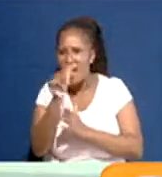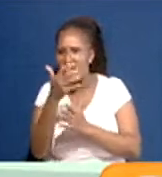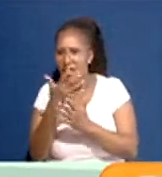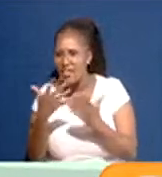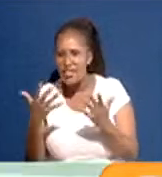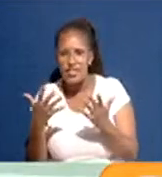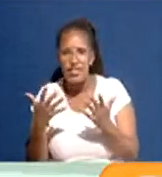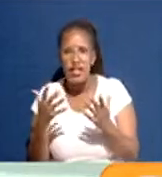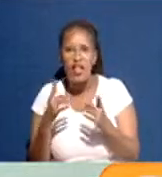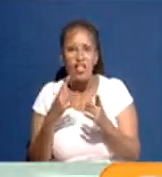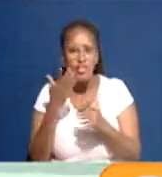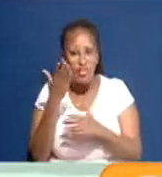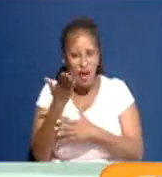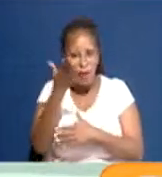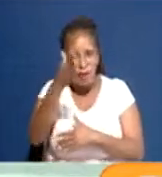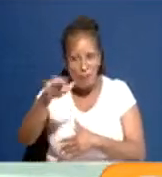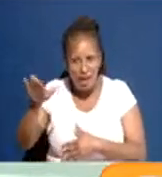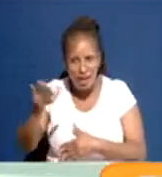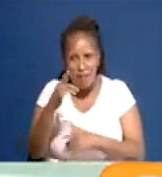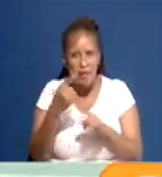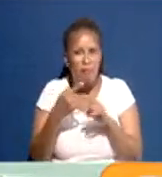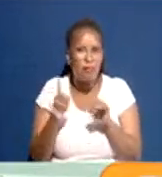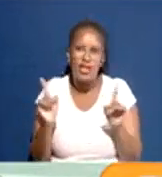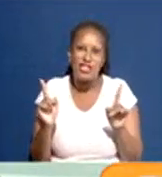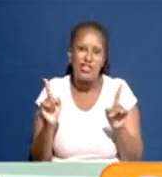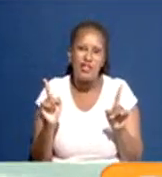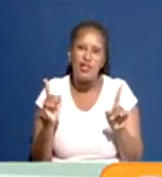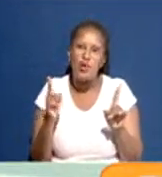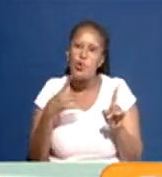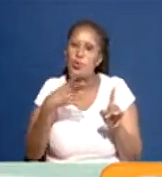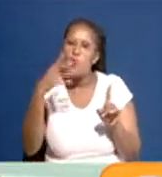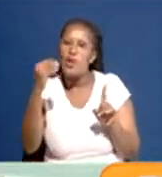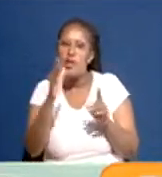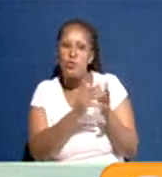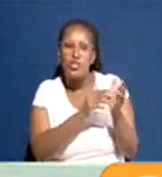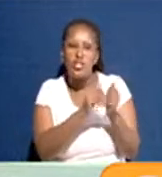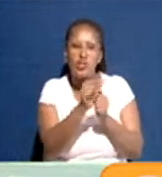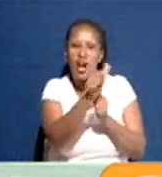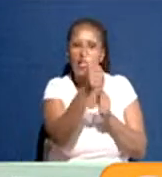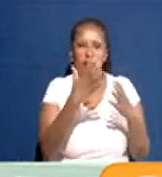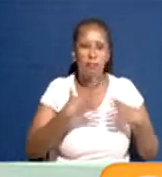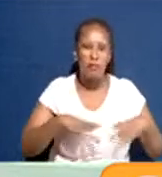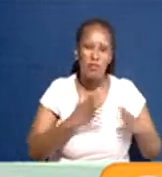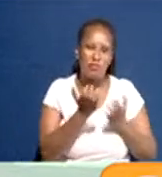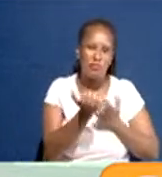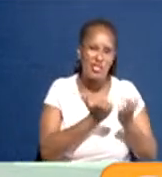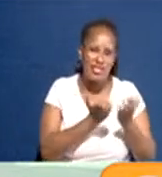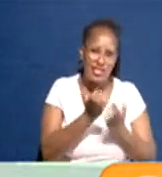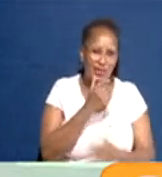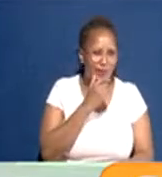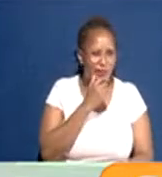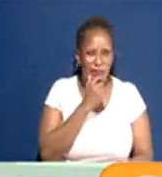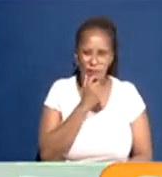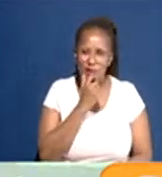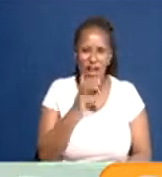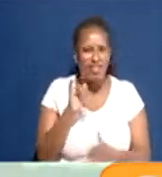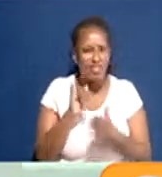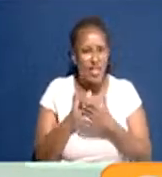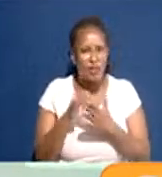watafute nini kule bungeni. Lakini kwenda kuharibu biashara ya mwananchi, ati